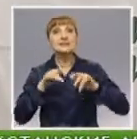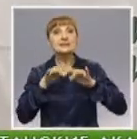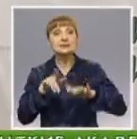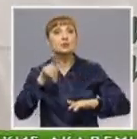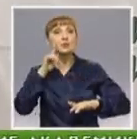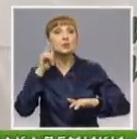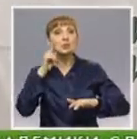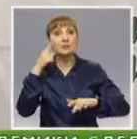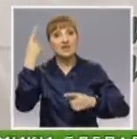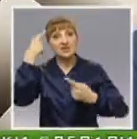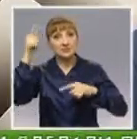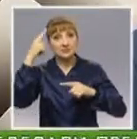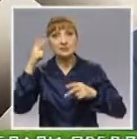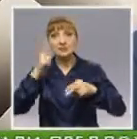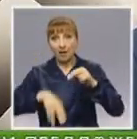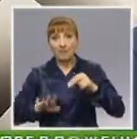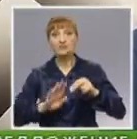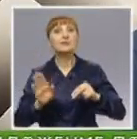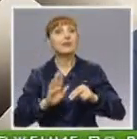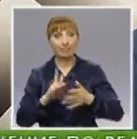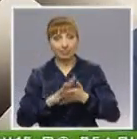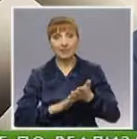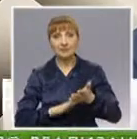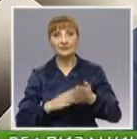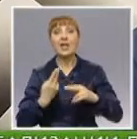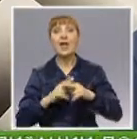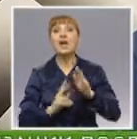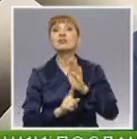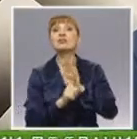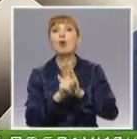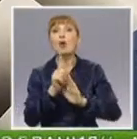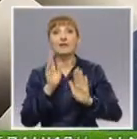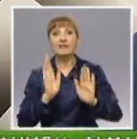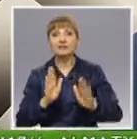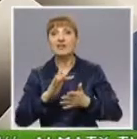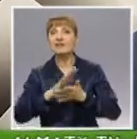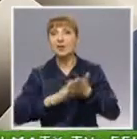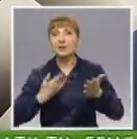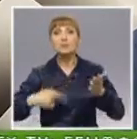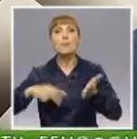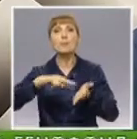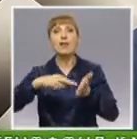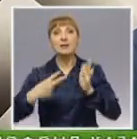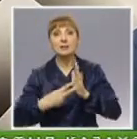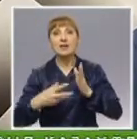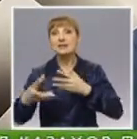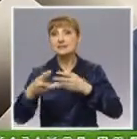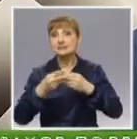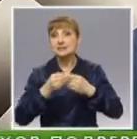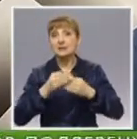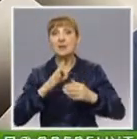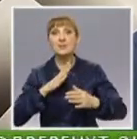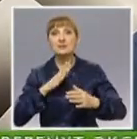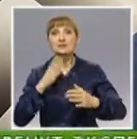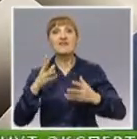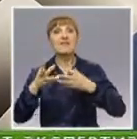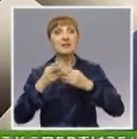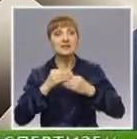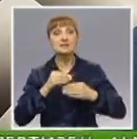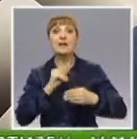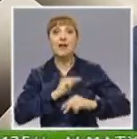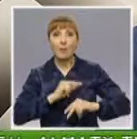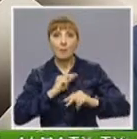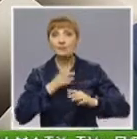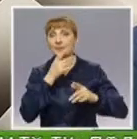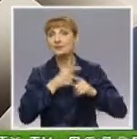юными изобретателями не заканчивается. Это начало. В дальнейшем мы планируем с ними быть вместе на протяжении